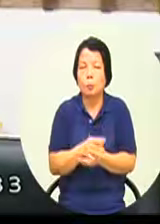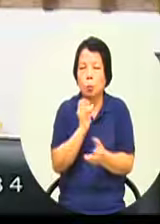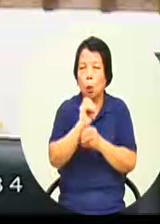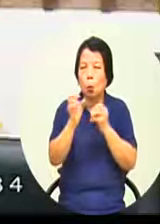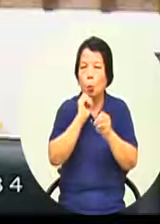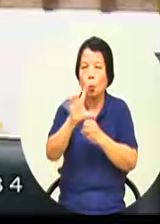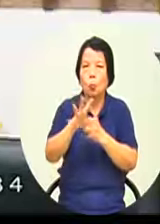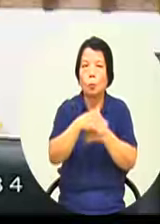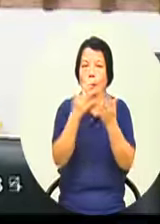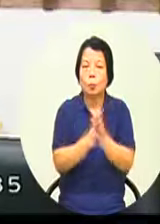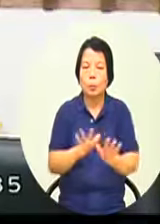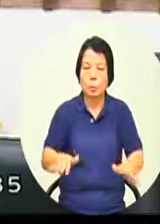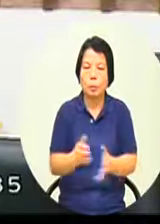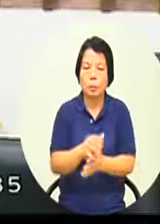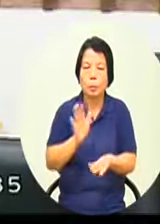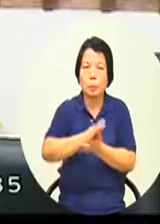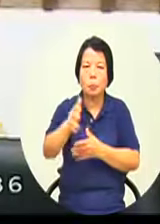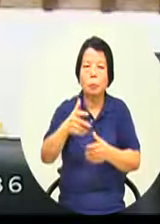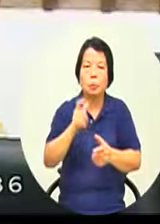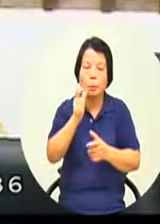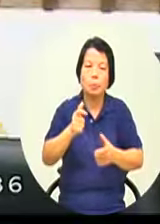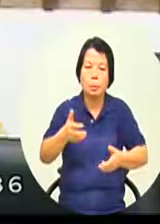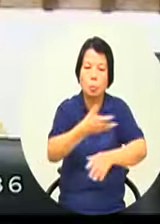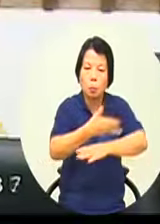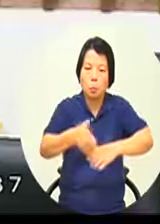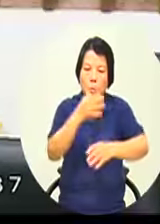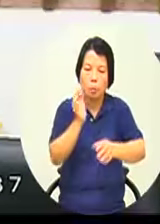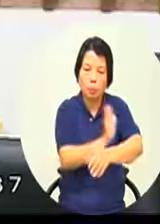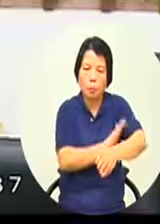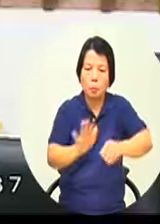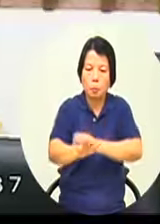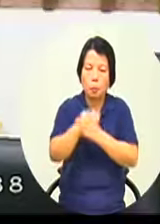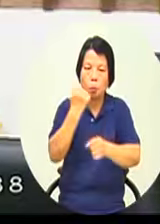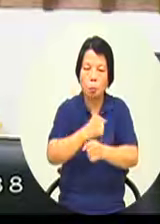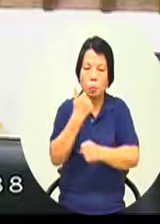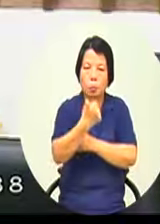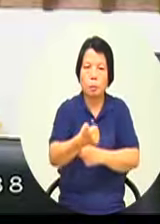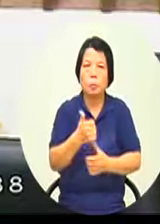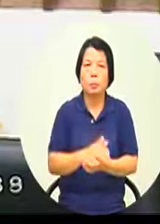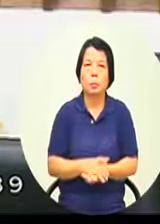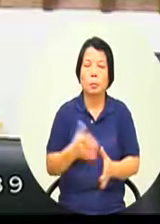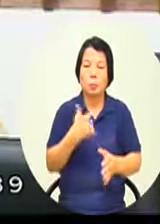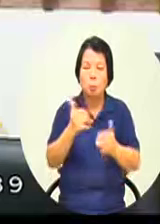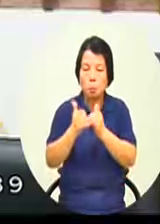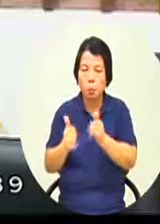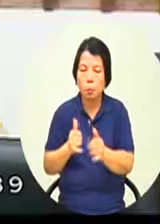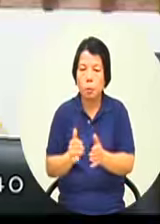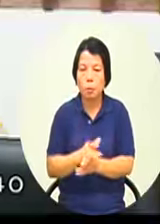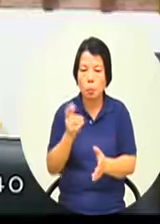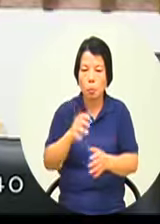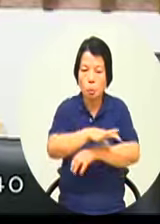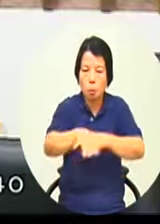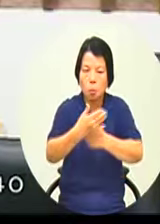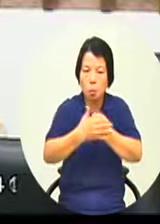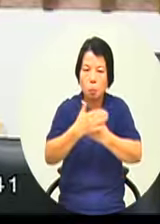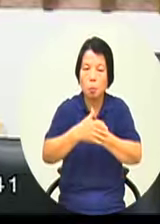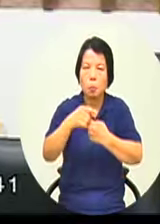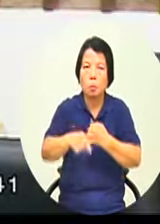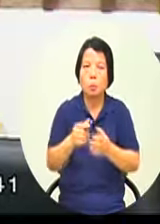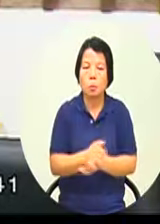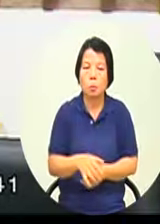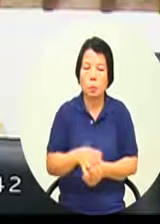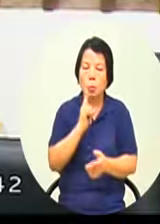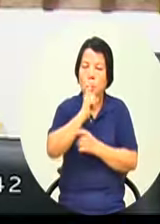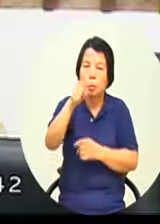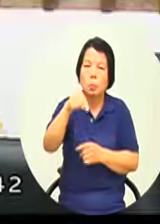是算整治的不错，旁边也做得很漂亮，但是现在民众到那个环保局去投